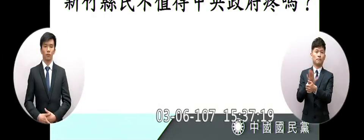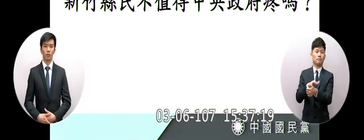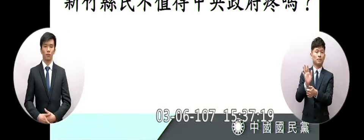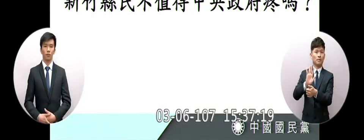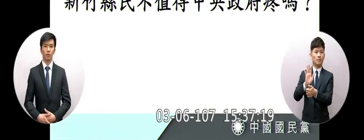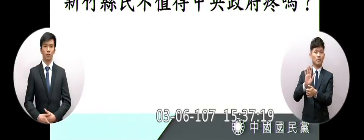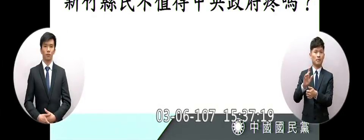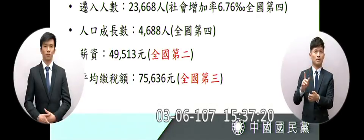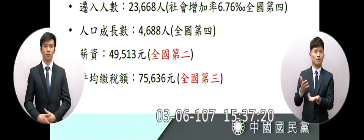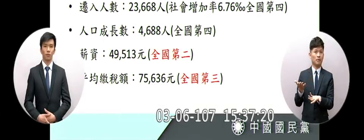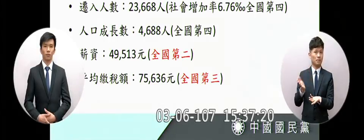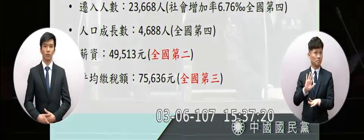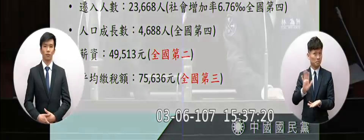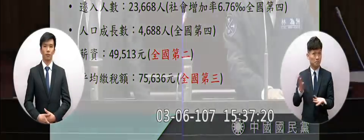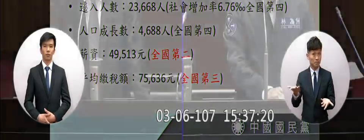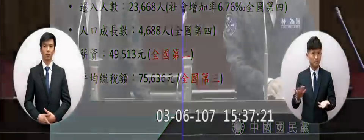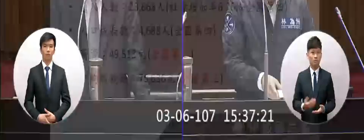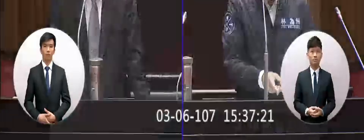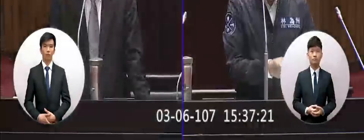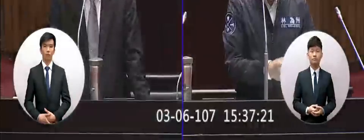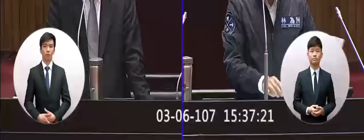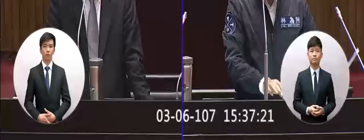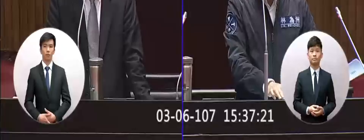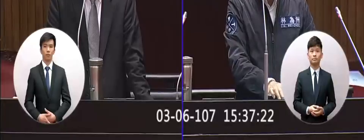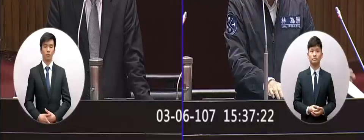好，然后下一页。